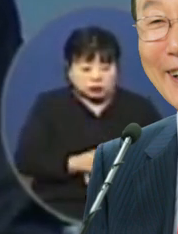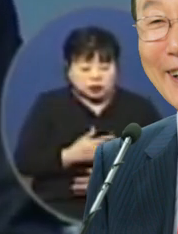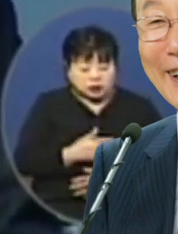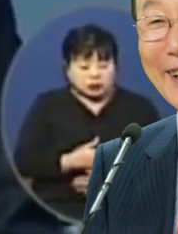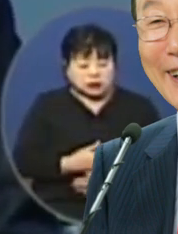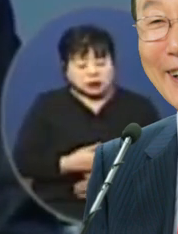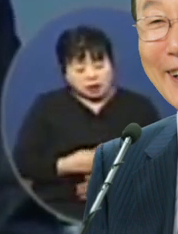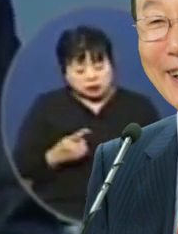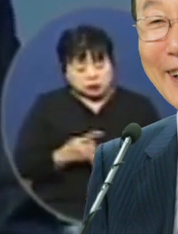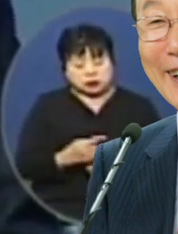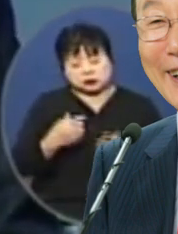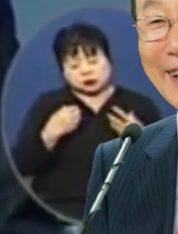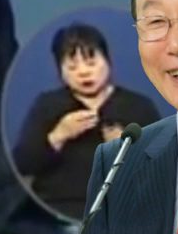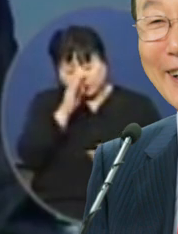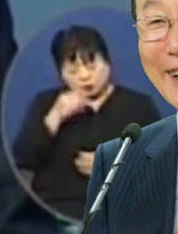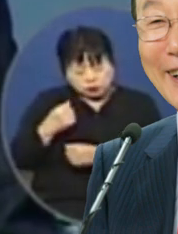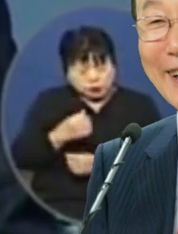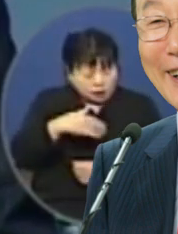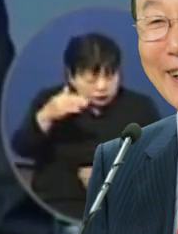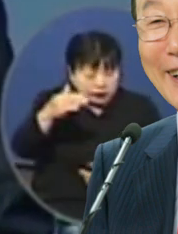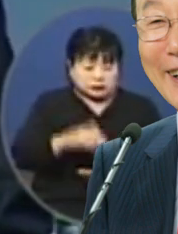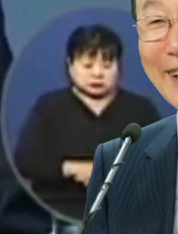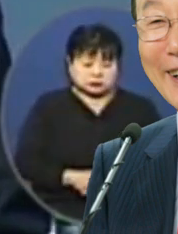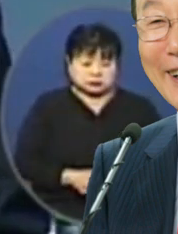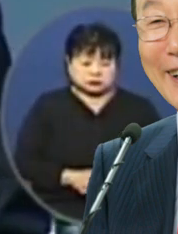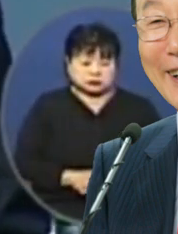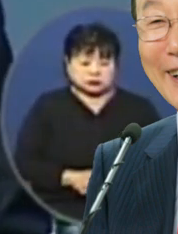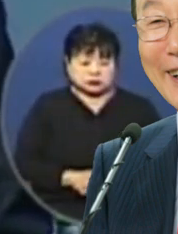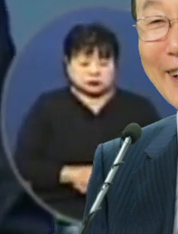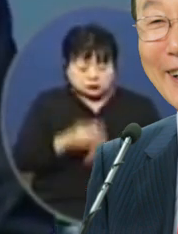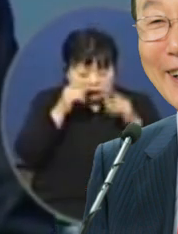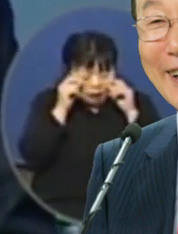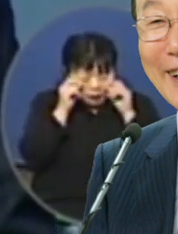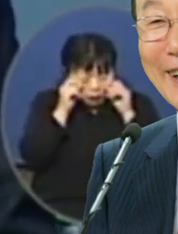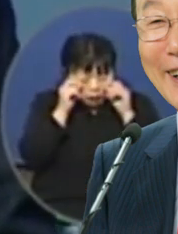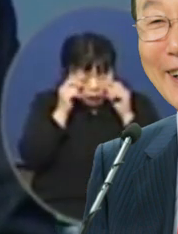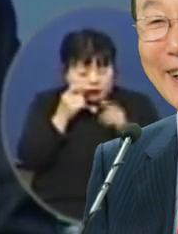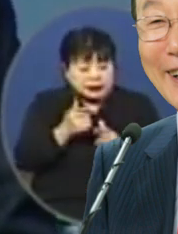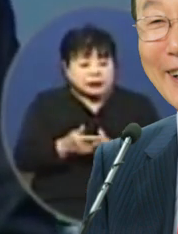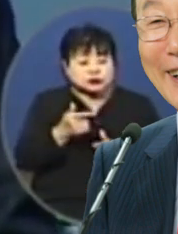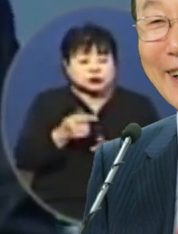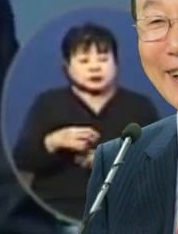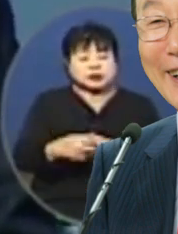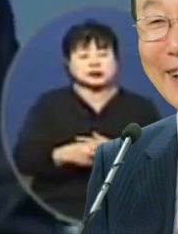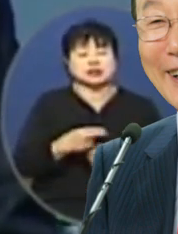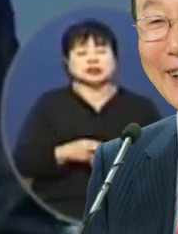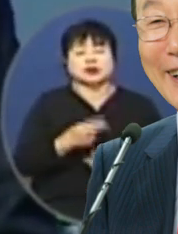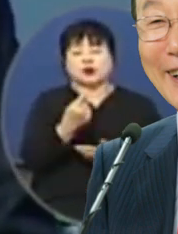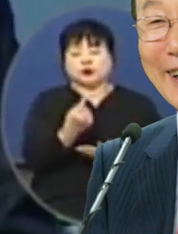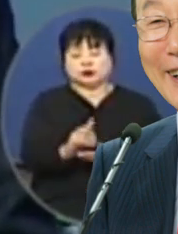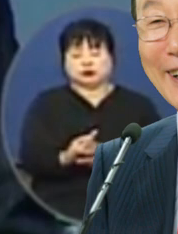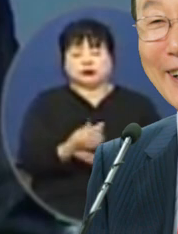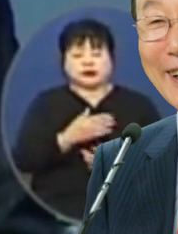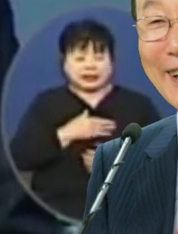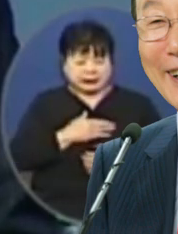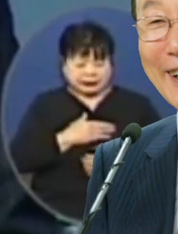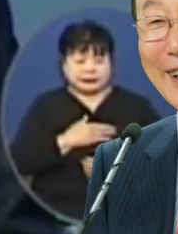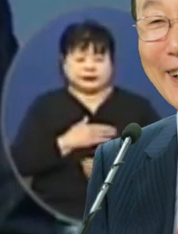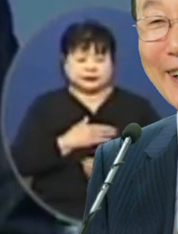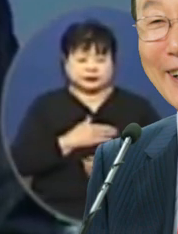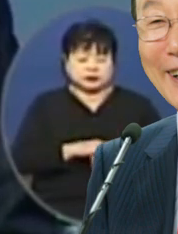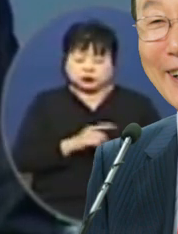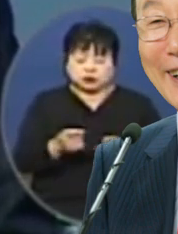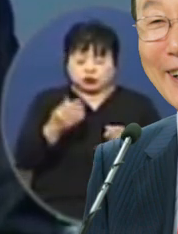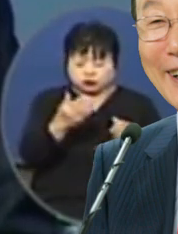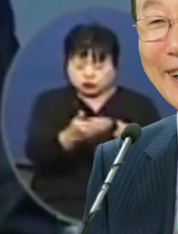연약을 친히 담당하시고 병을 짊어지고 가셨다고 하시니까 우리가 눈을 감고 예수님이 의사로서 오셔서 나에게